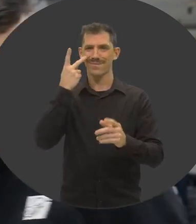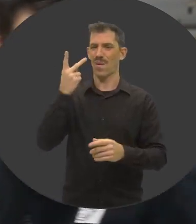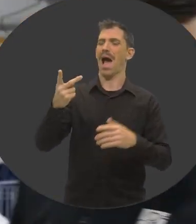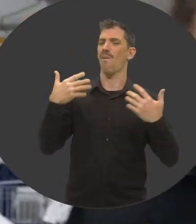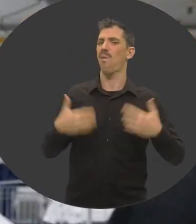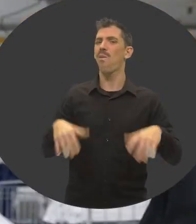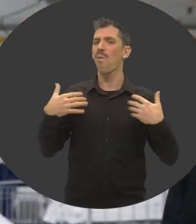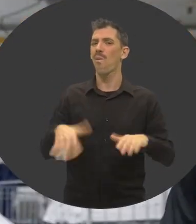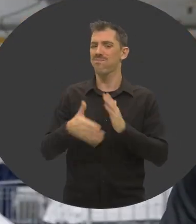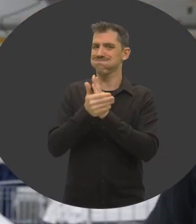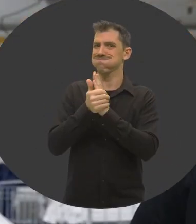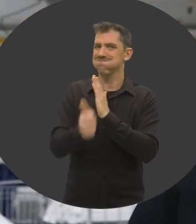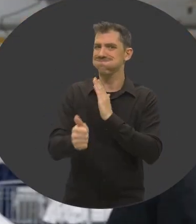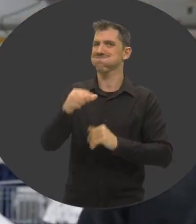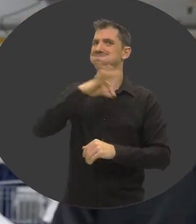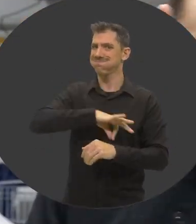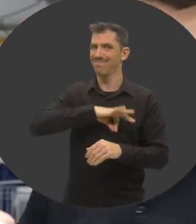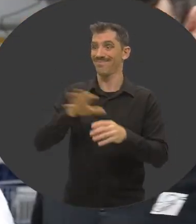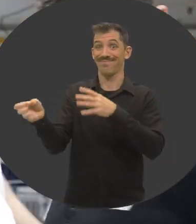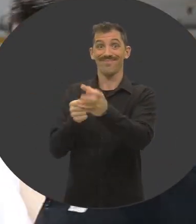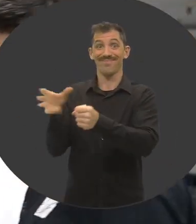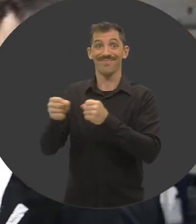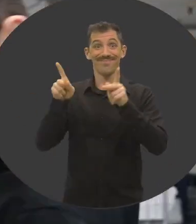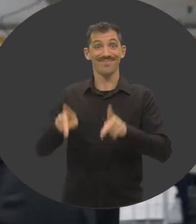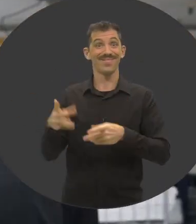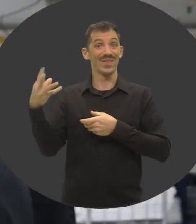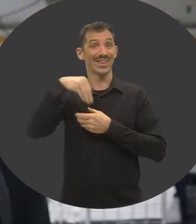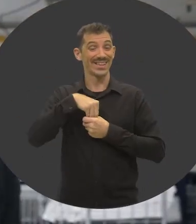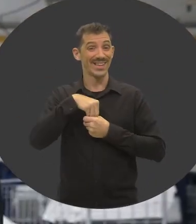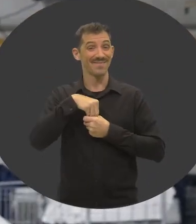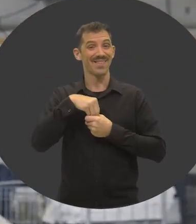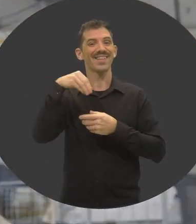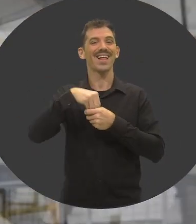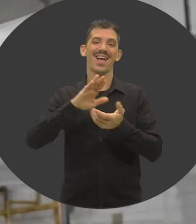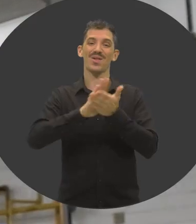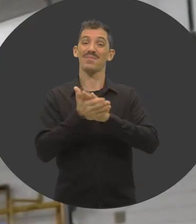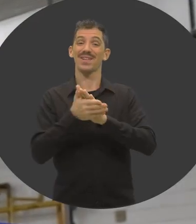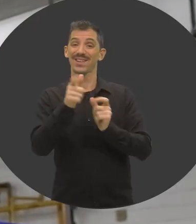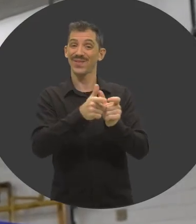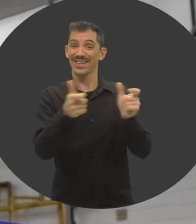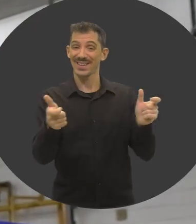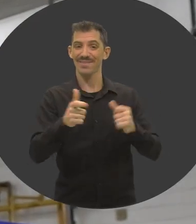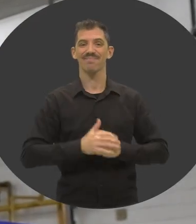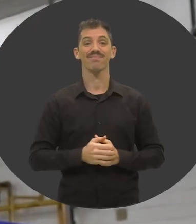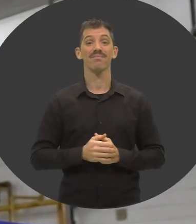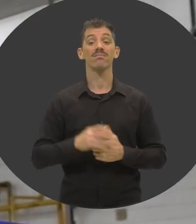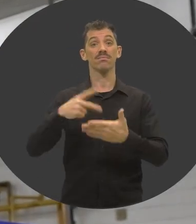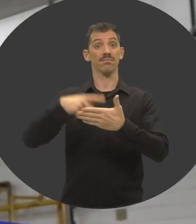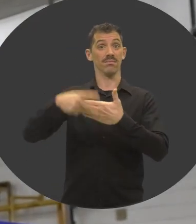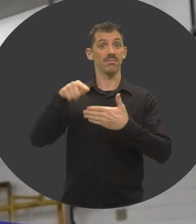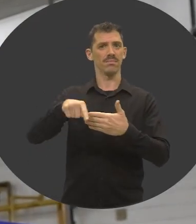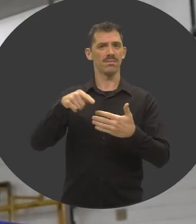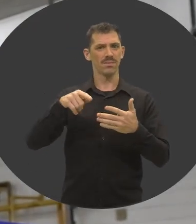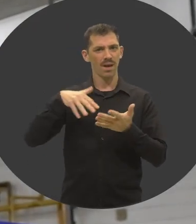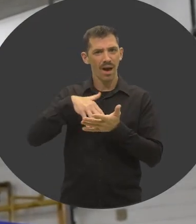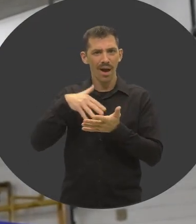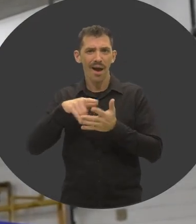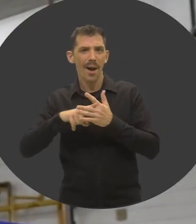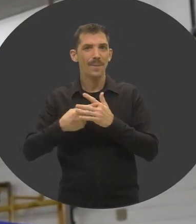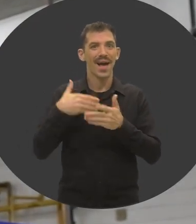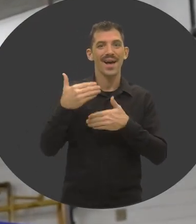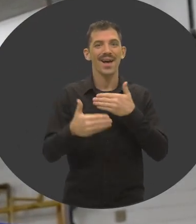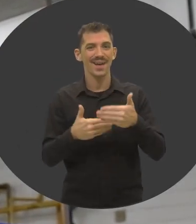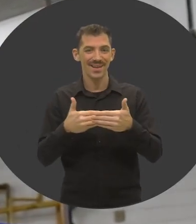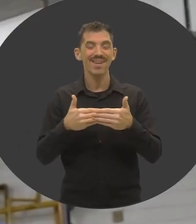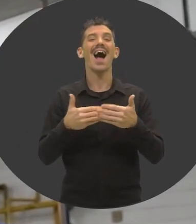projet, ils ont rapidement réalisé le potentiel et les avantages de l'embauche de personnes autistes dans leur industrie. Bien que leur